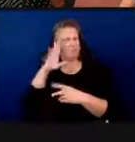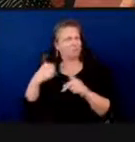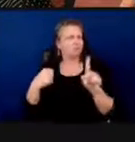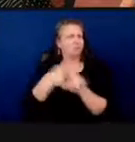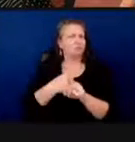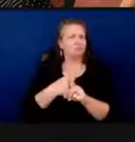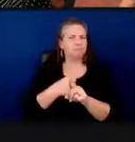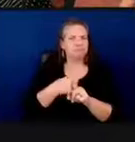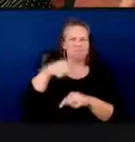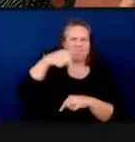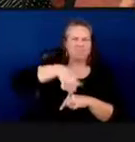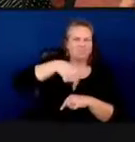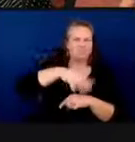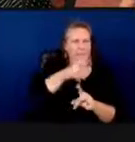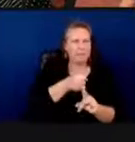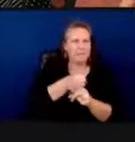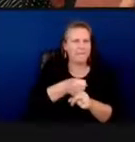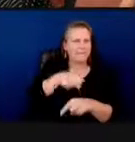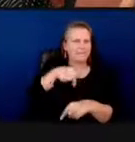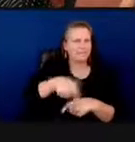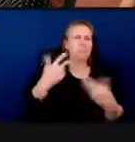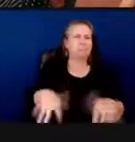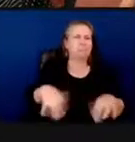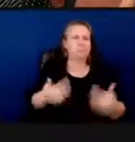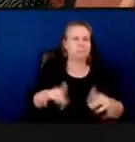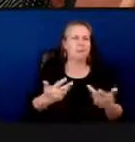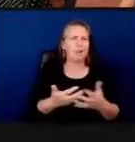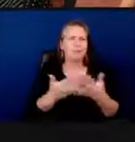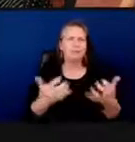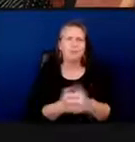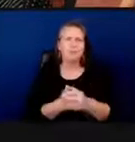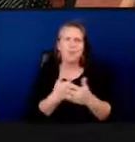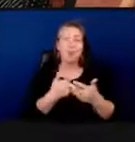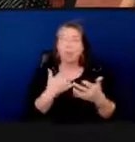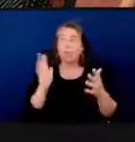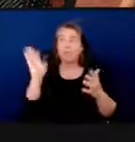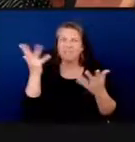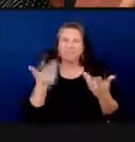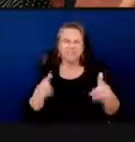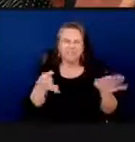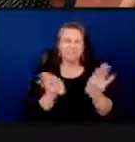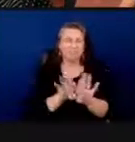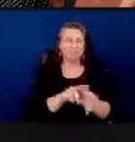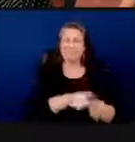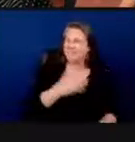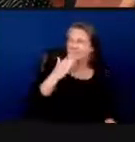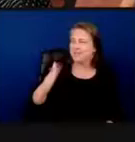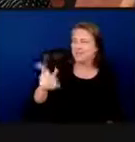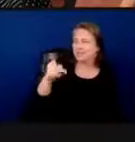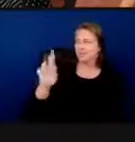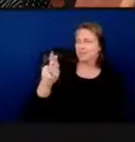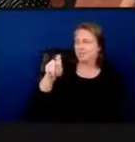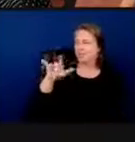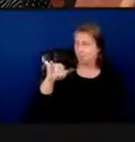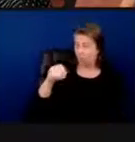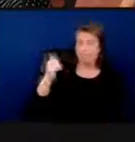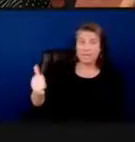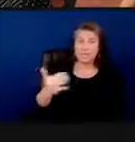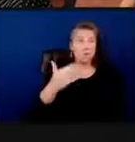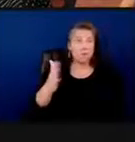أقول لكم إلى أي مدى نستطيع أن نغير من المعطيات. شكرا، شكرا لك سيد